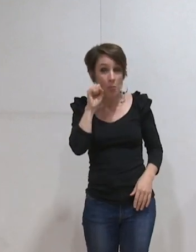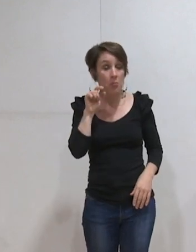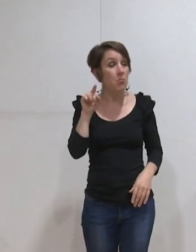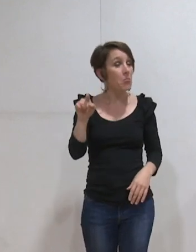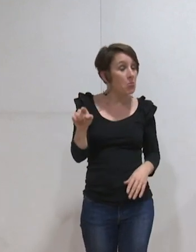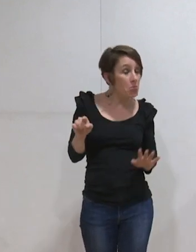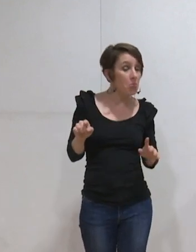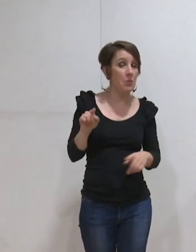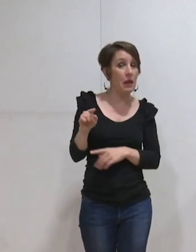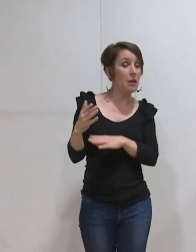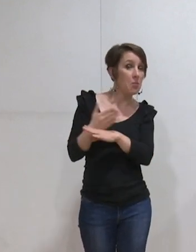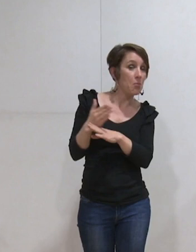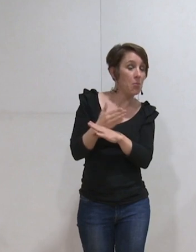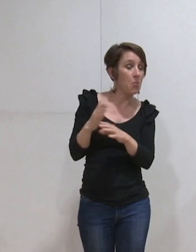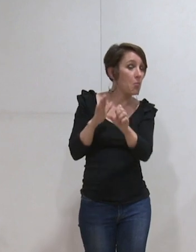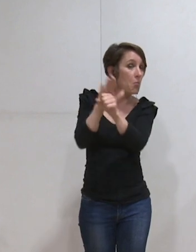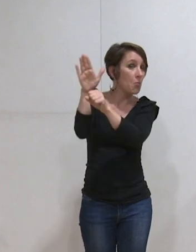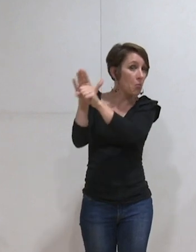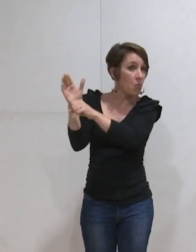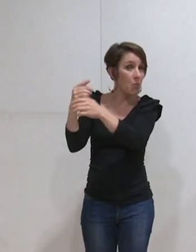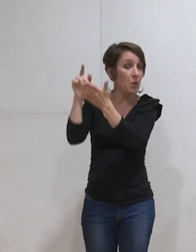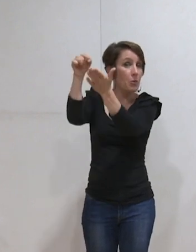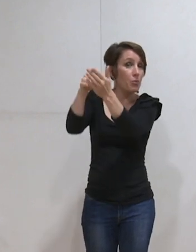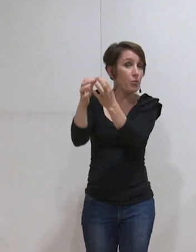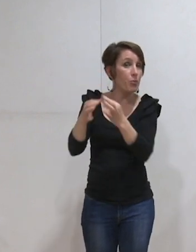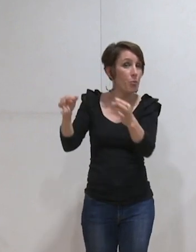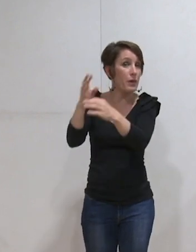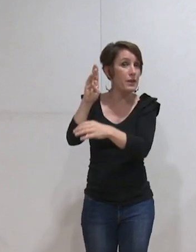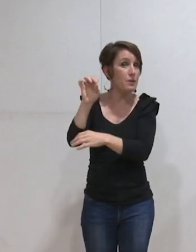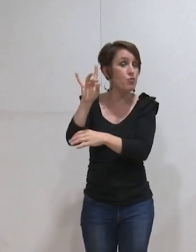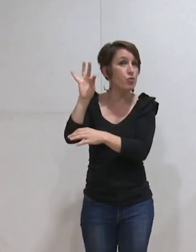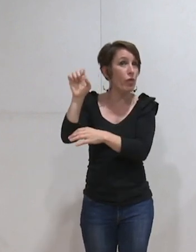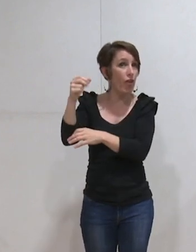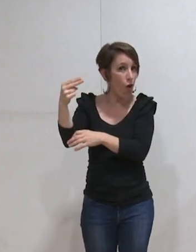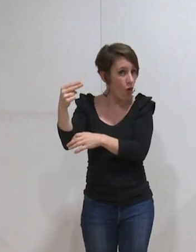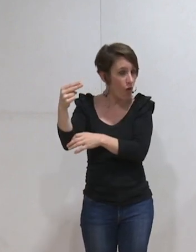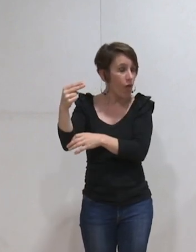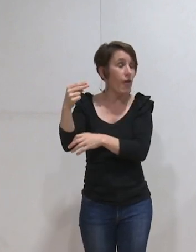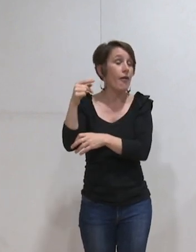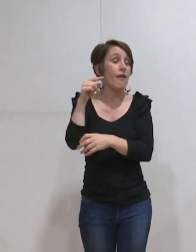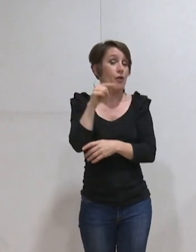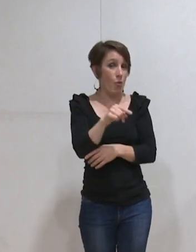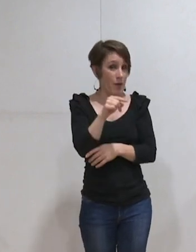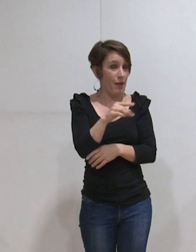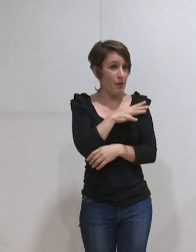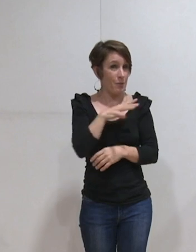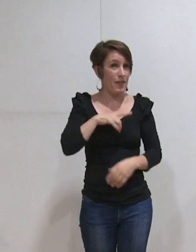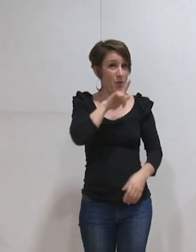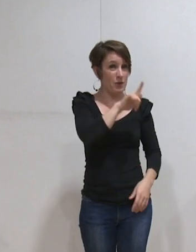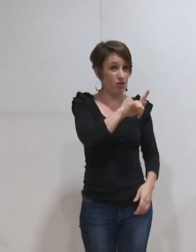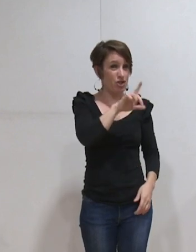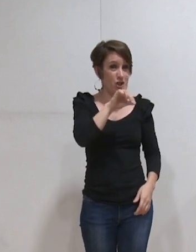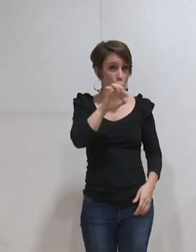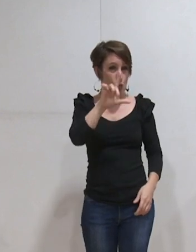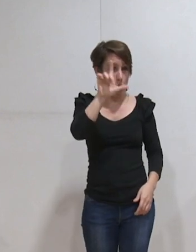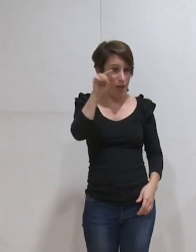temp madame girudelin est invitée à participer à un préséminaire organisé